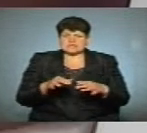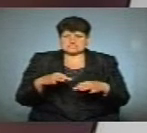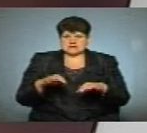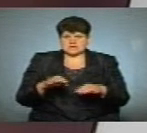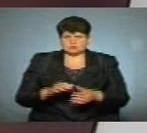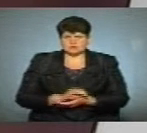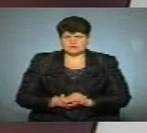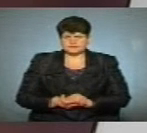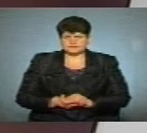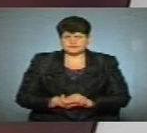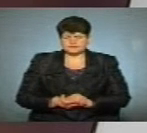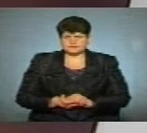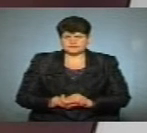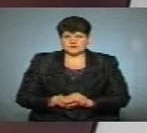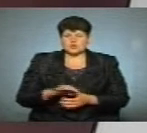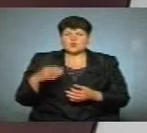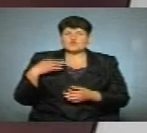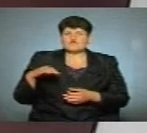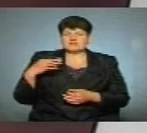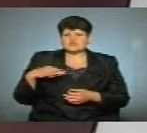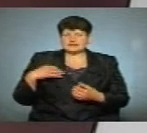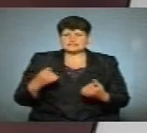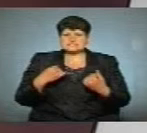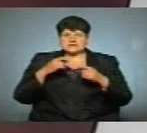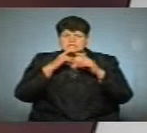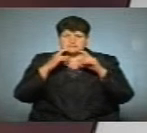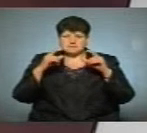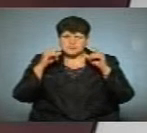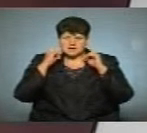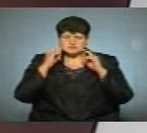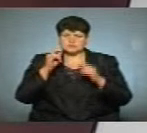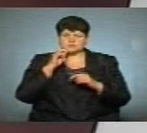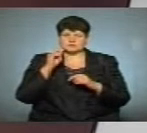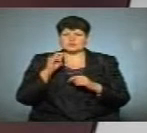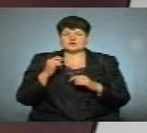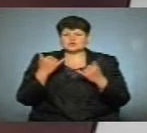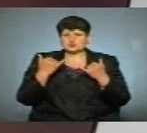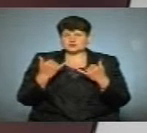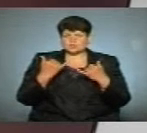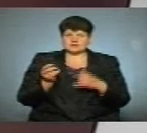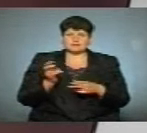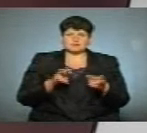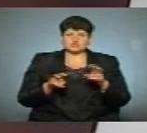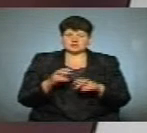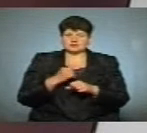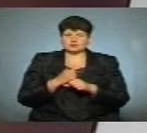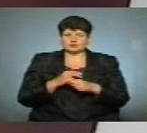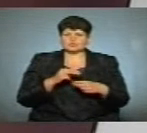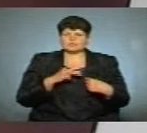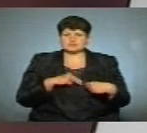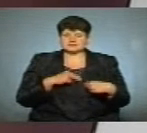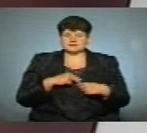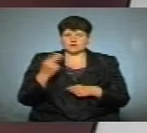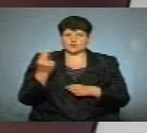Білецький. У вишиванках і захисних масках з елементами української вишивки сьогодні прийшли на роботу працівники